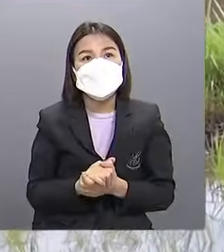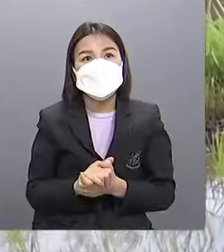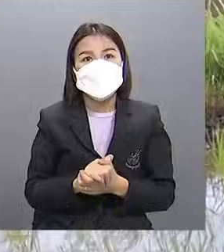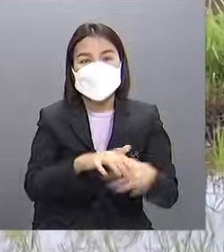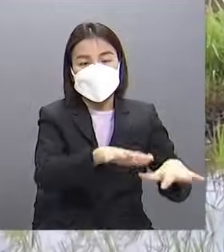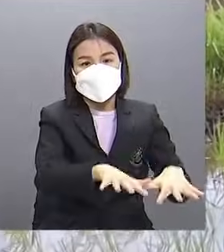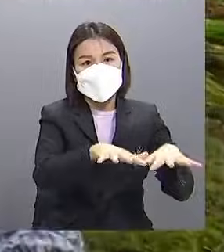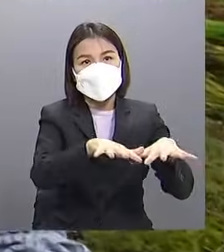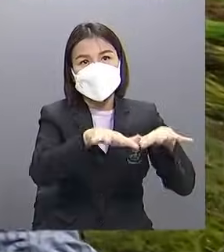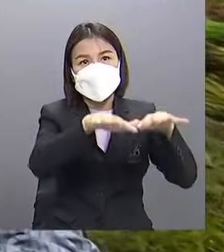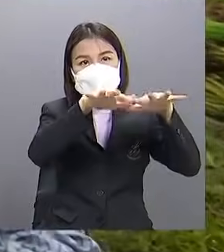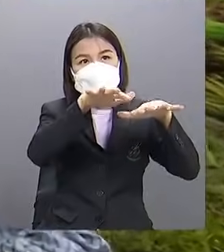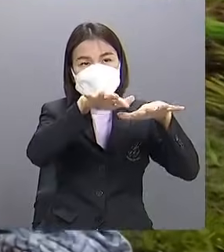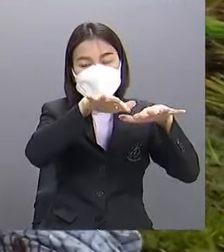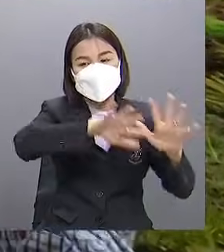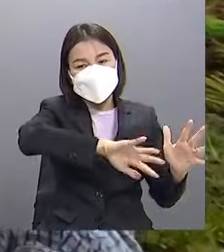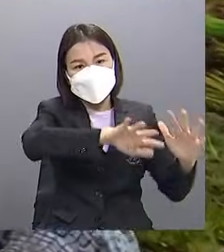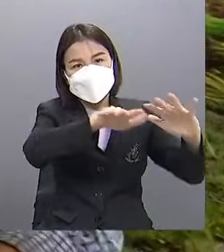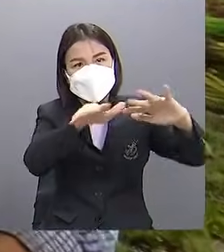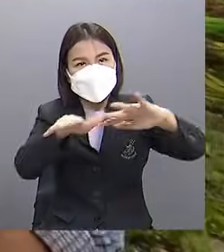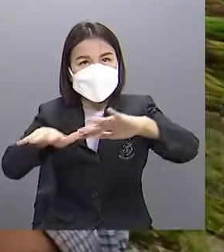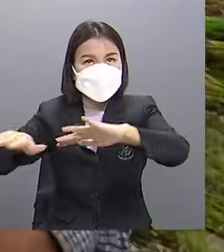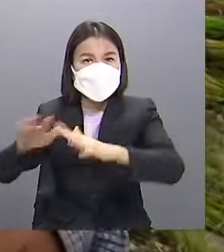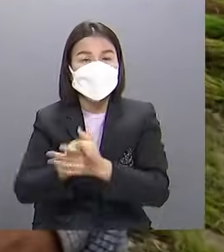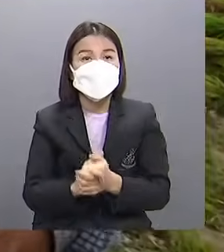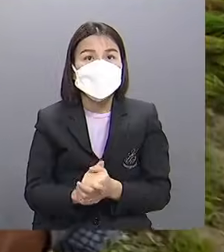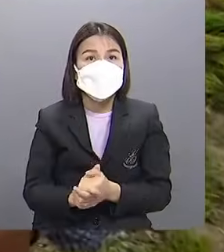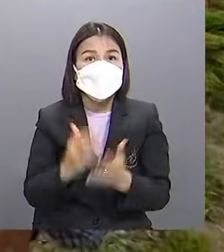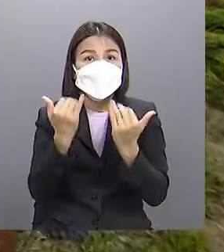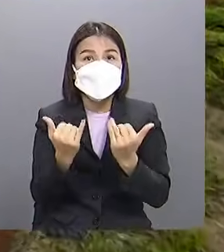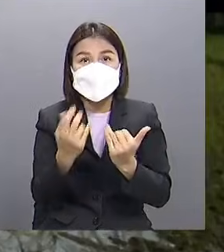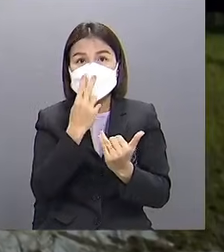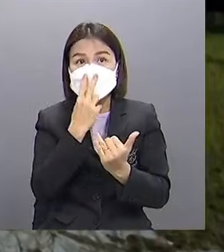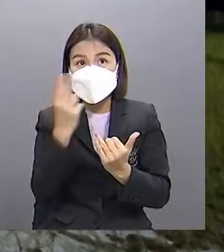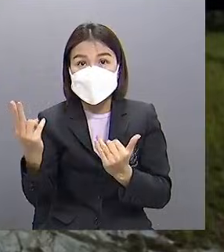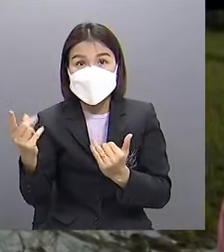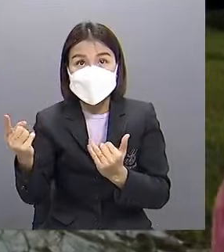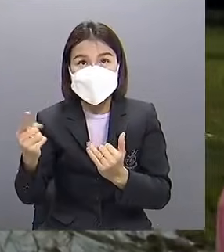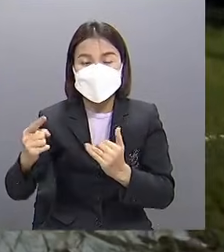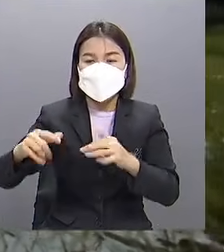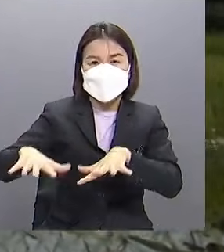างต่อมาเนี่ยก็ตอนนี้ที่ว่าระดับมันคือกำแพงนี่ไม่เห็นละ